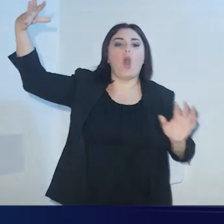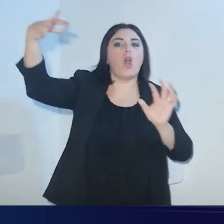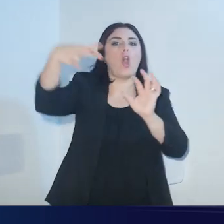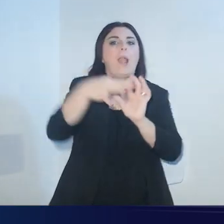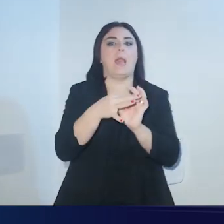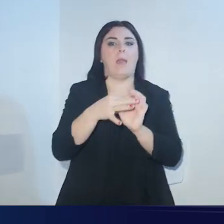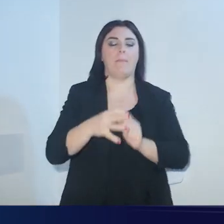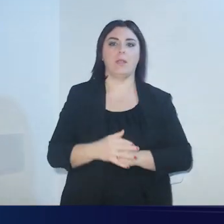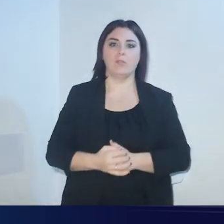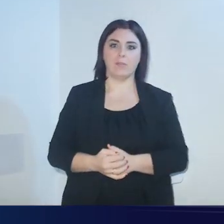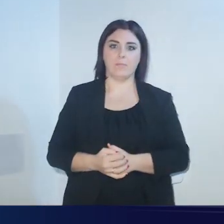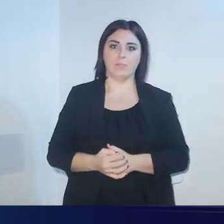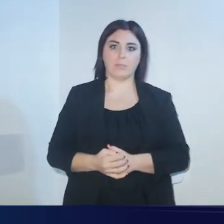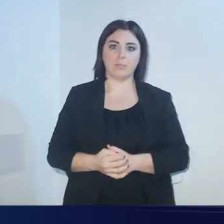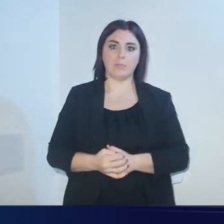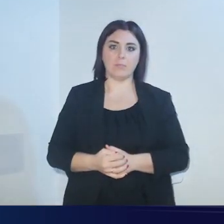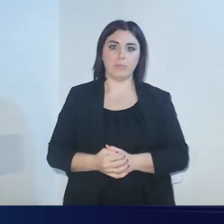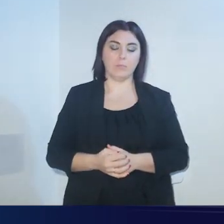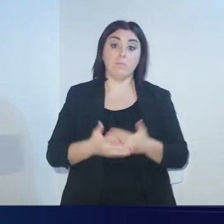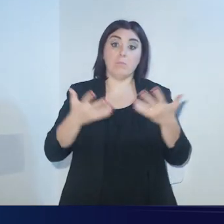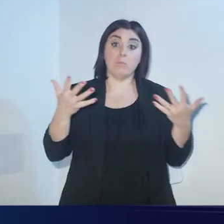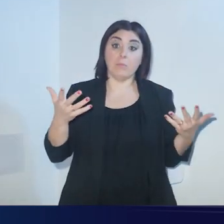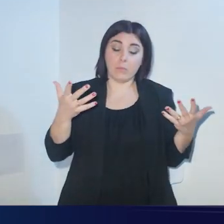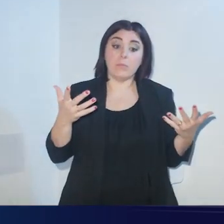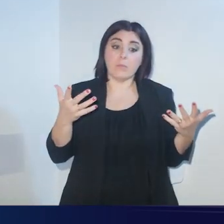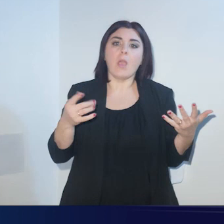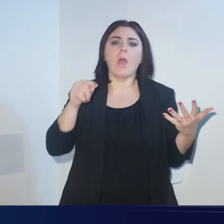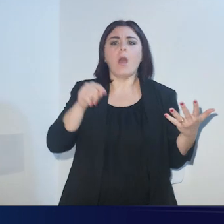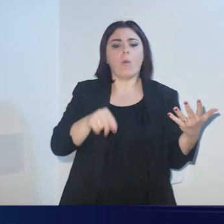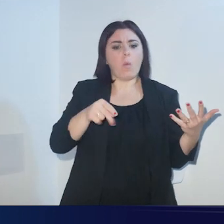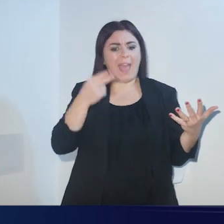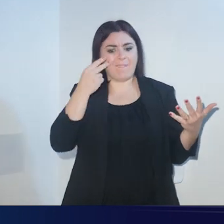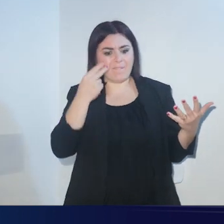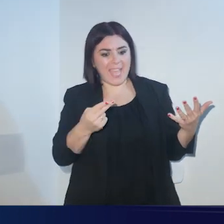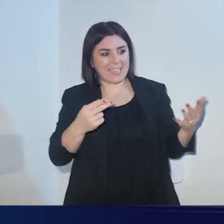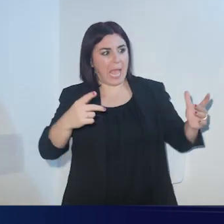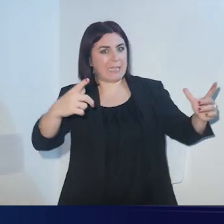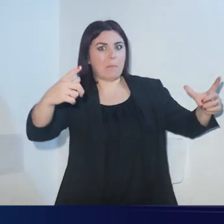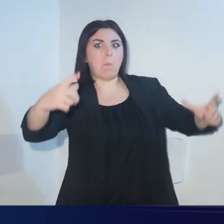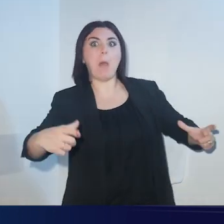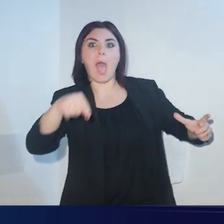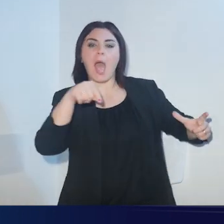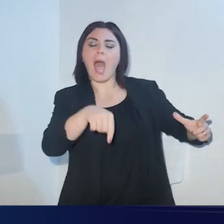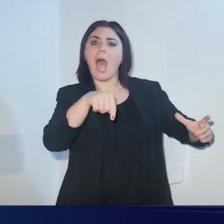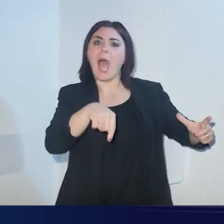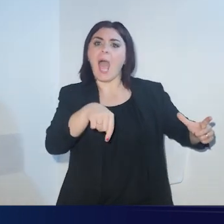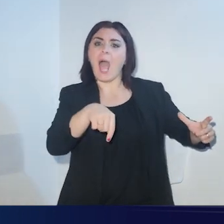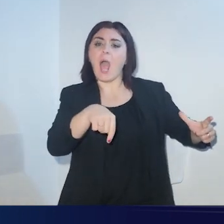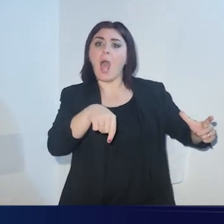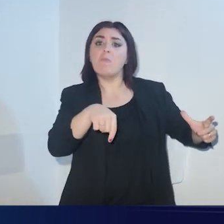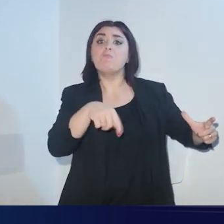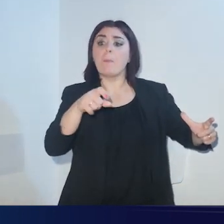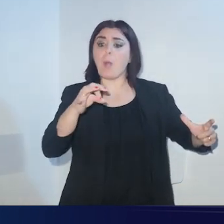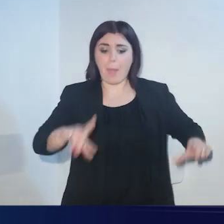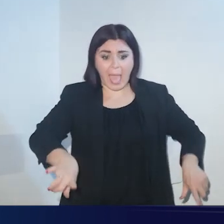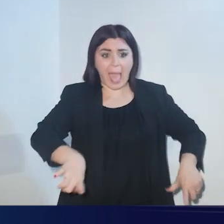il cielo. Ecco, qui quello che vedete è la sezione di